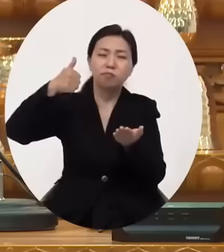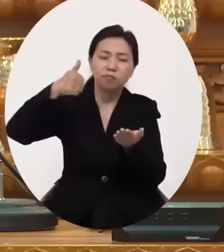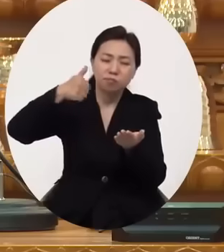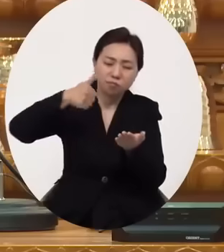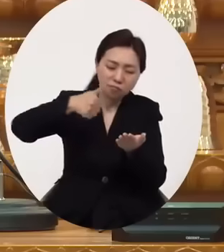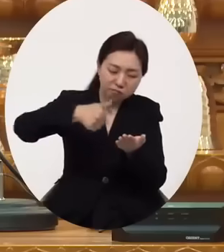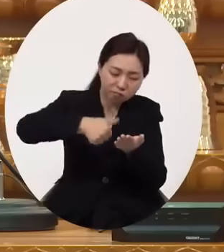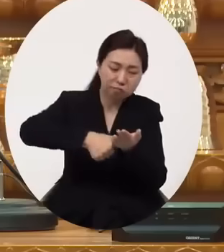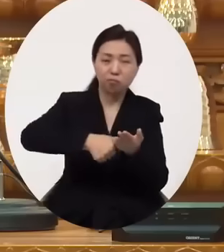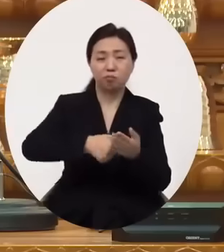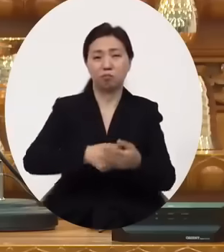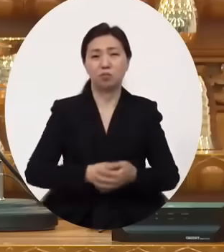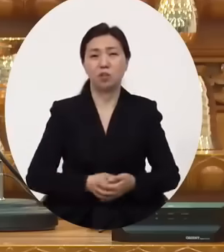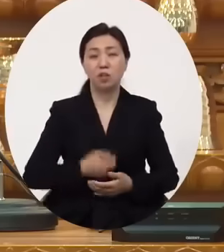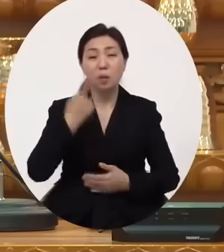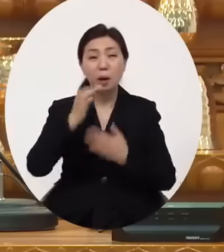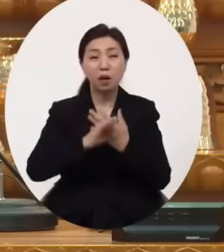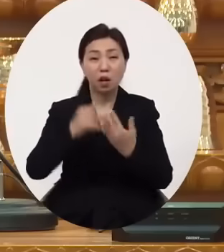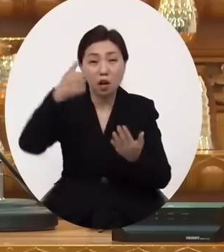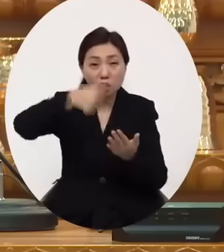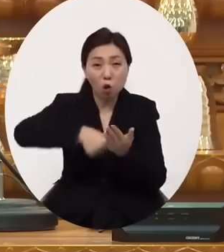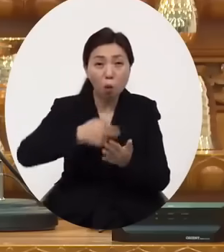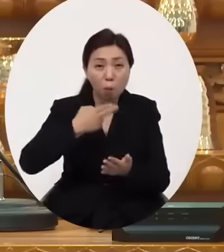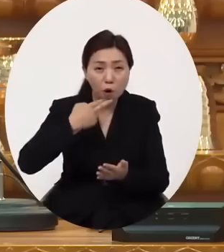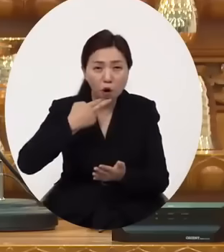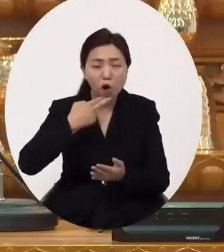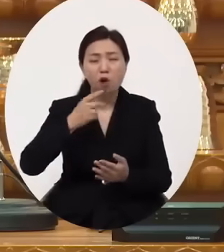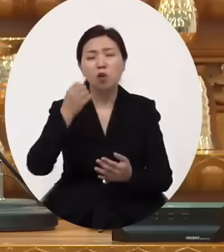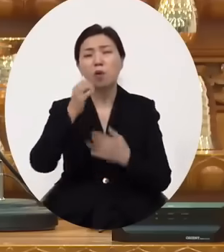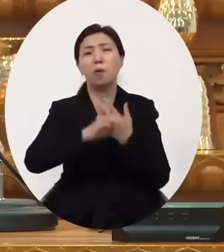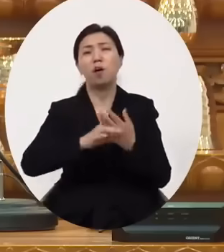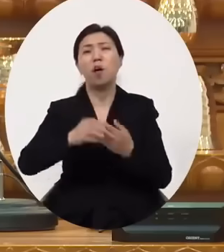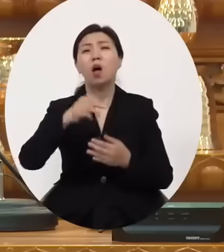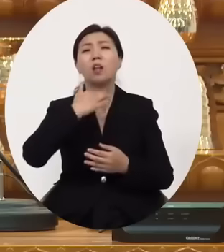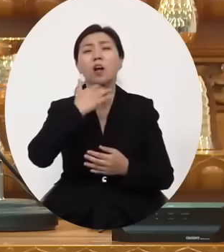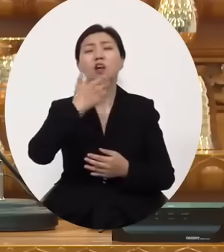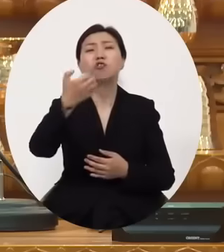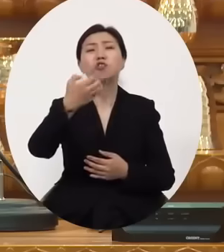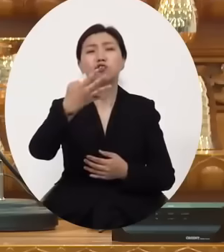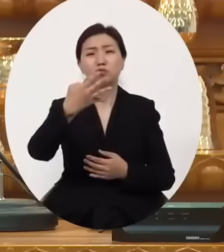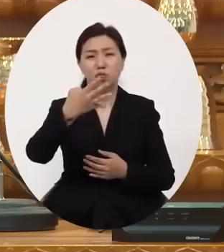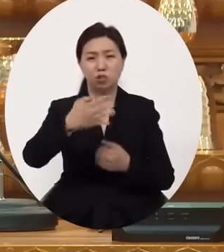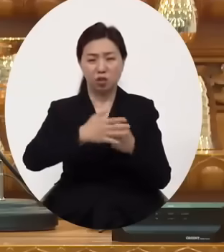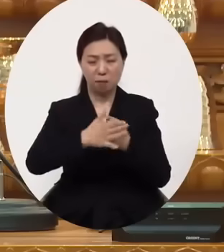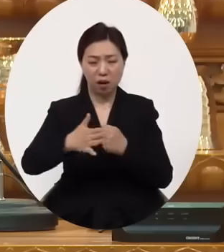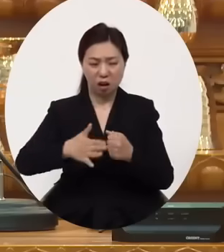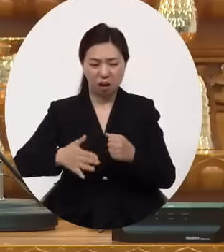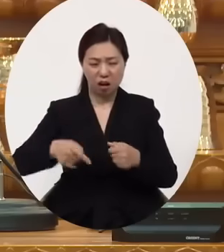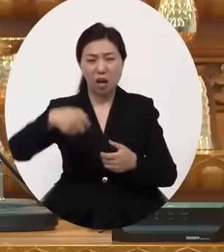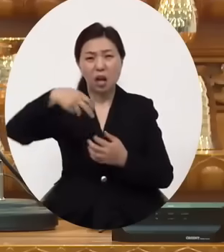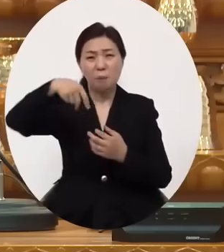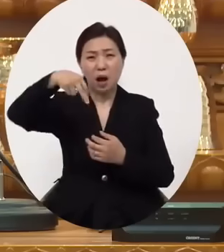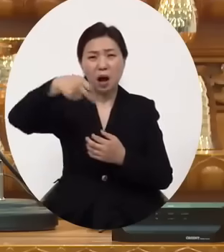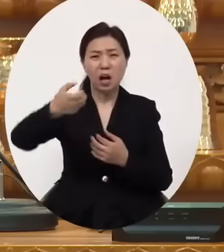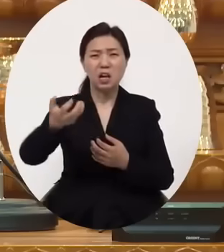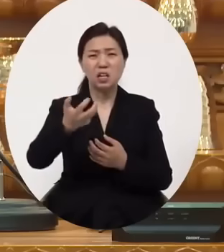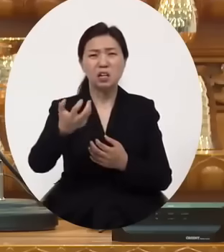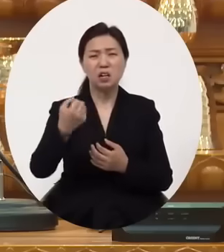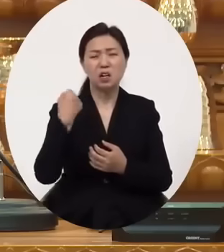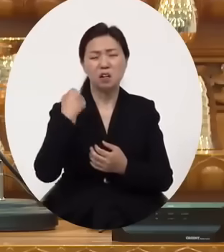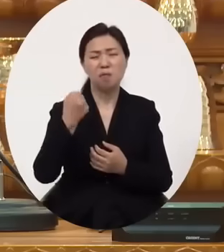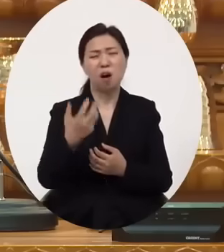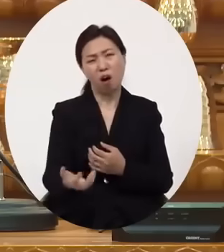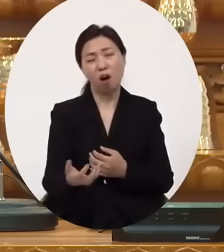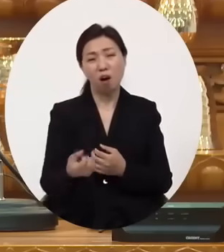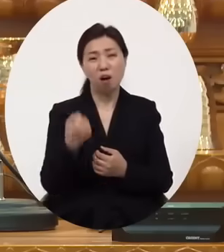했으면 이분은 휠체어 타고 다니든지 모든 문제인데, 꾸준히 천천히라 한 시간이 걸리더라도 절을